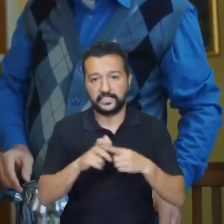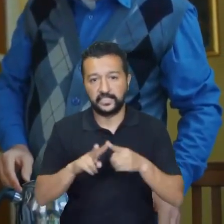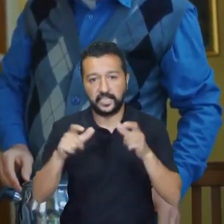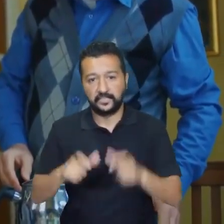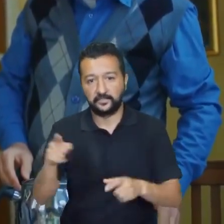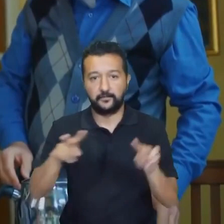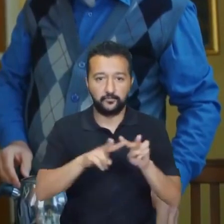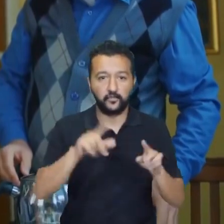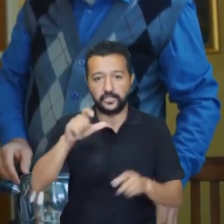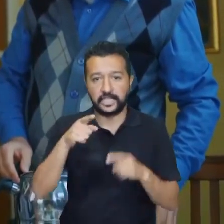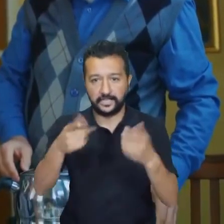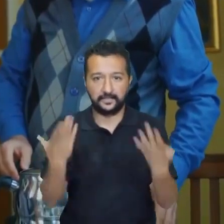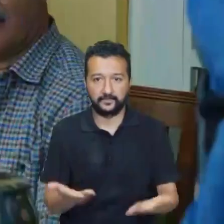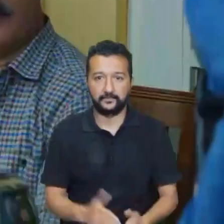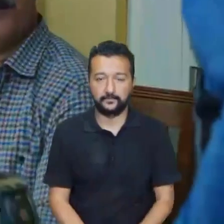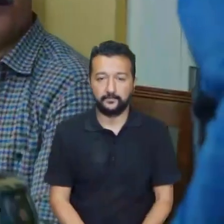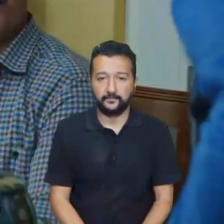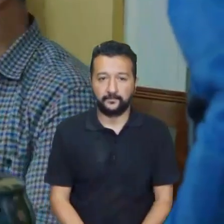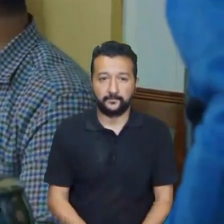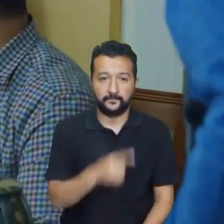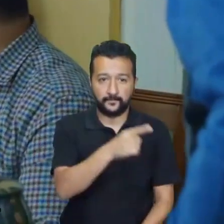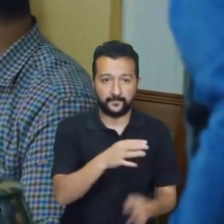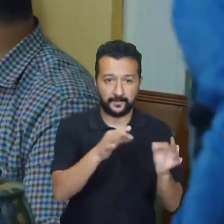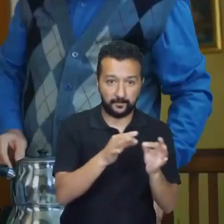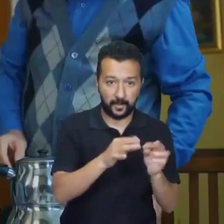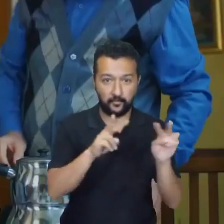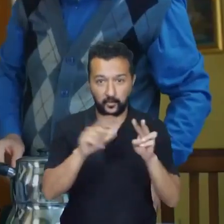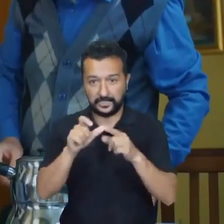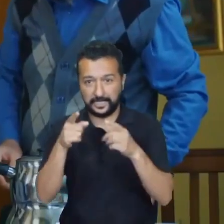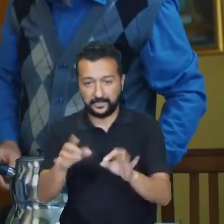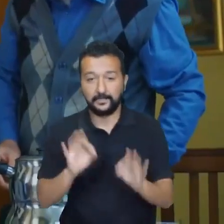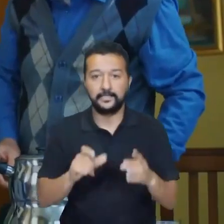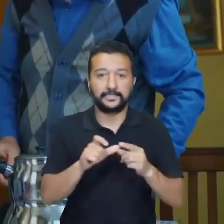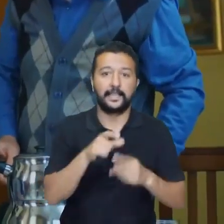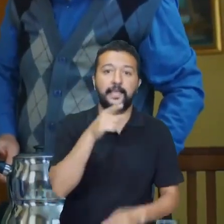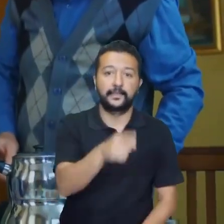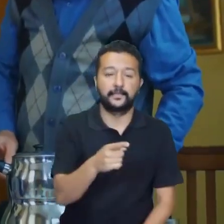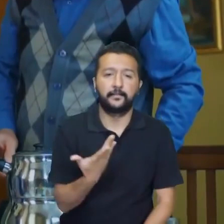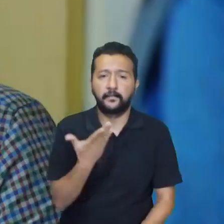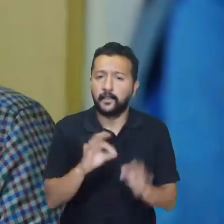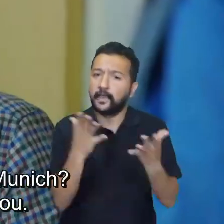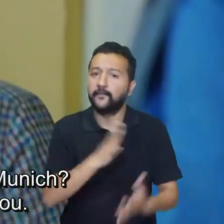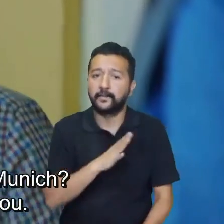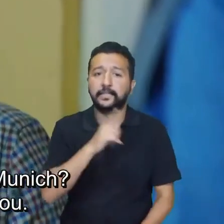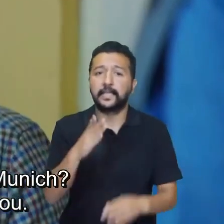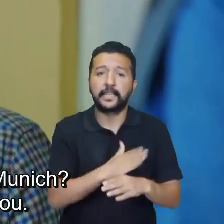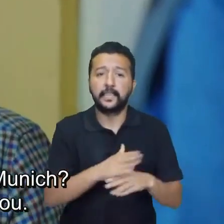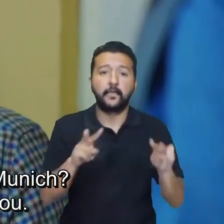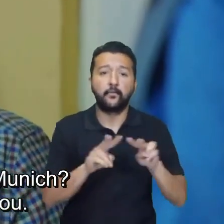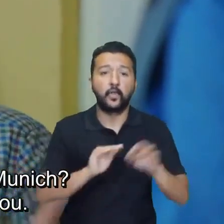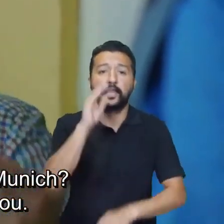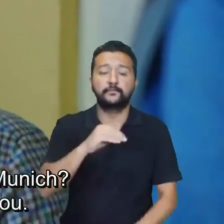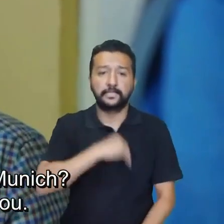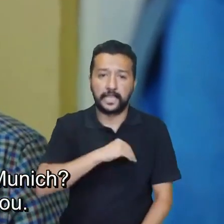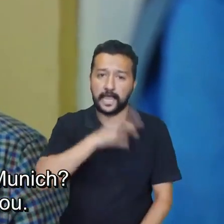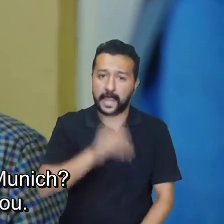Şen'i. Şen, München işte. Bayern Münir Şener. Şener. Abi ne var? Niye Münih'te yaşadım